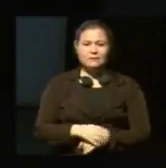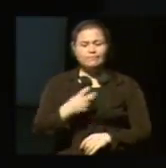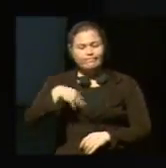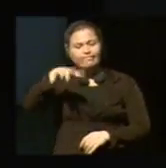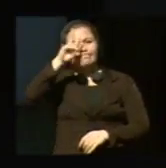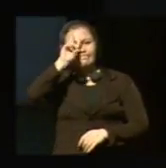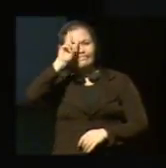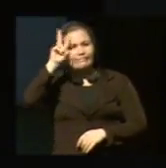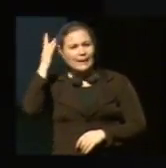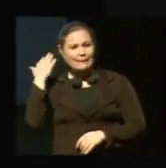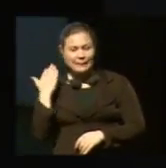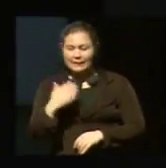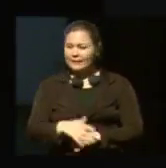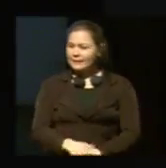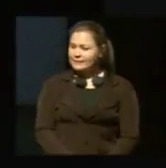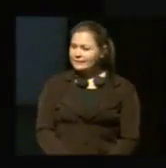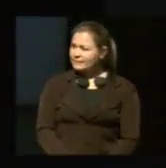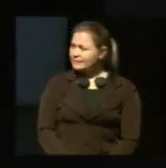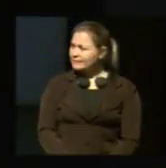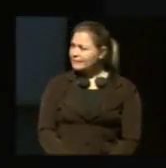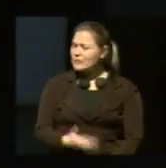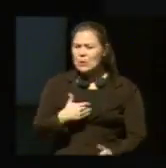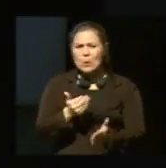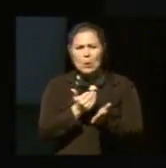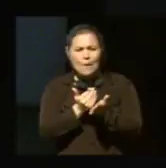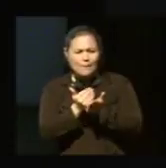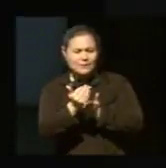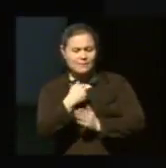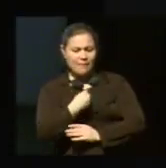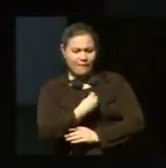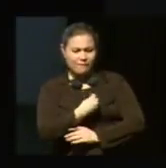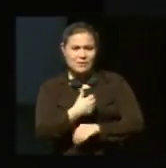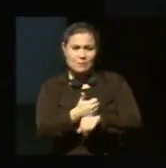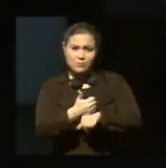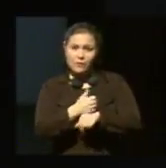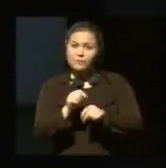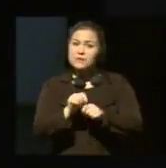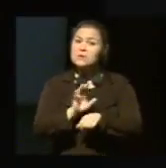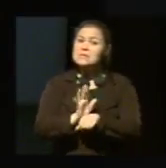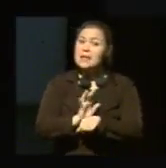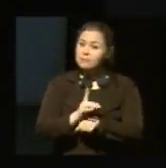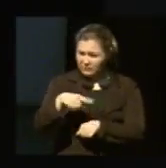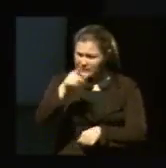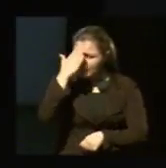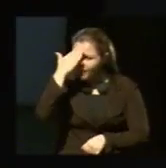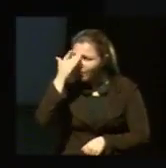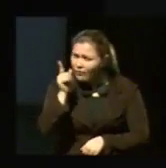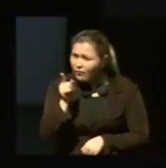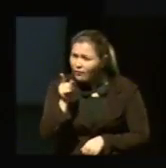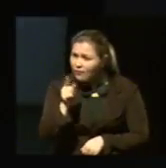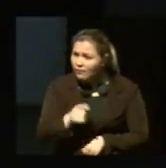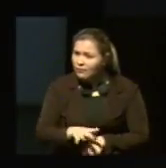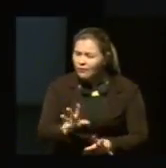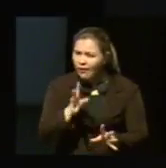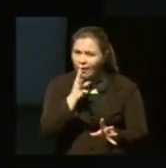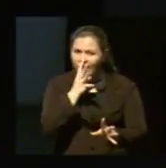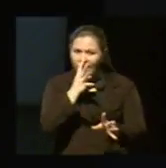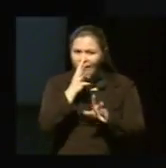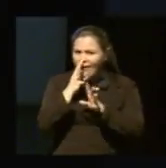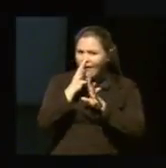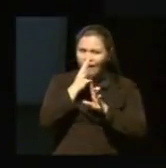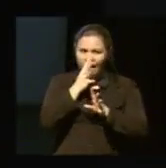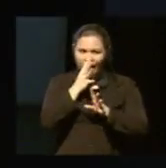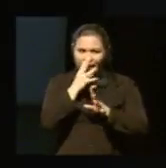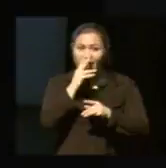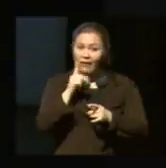Video angeschaut und ich erinnerte mich daran, dass ich mein Berufsleben mit Kino anfing. Trabalhei no